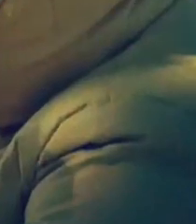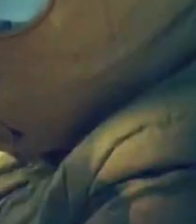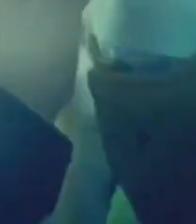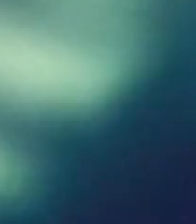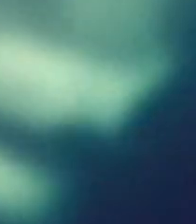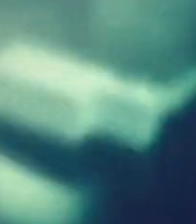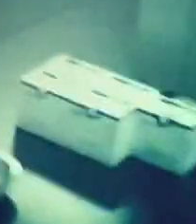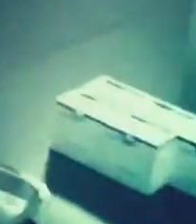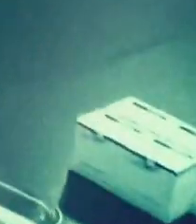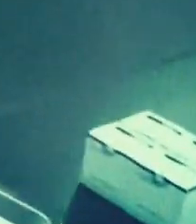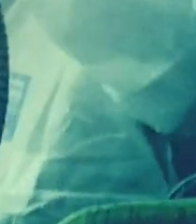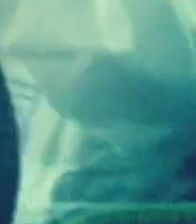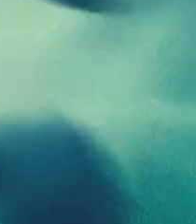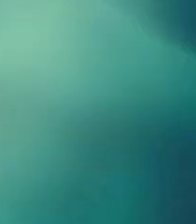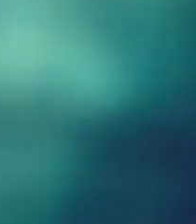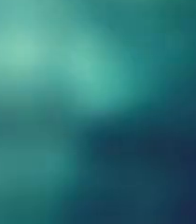ก็